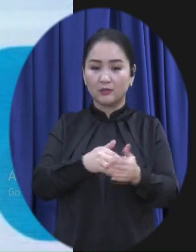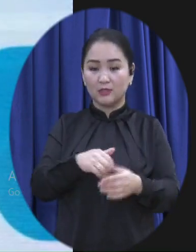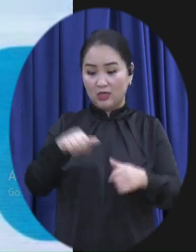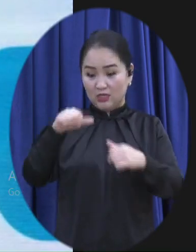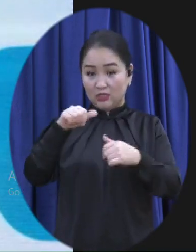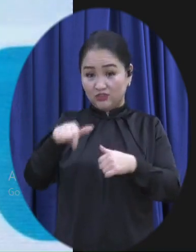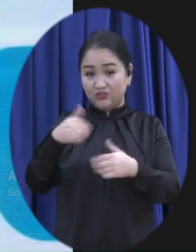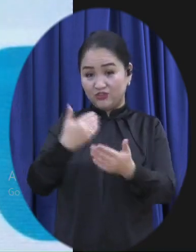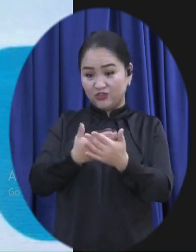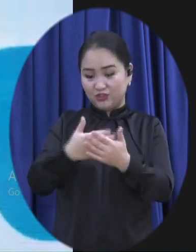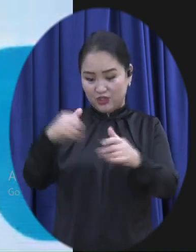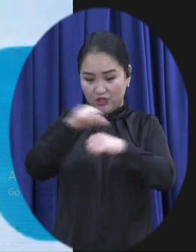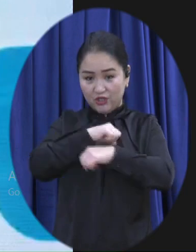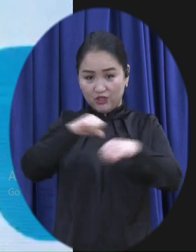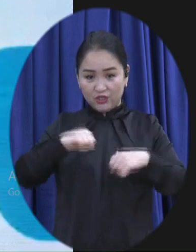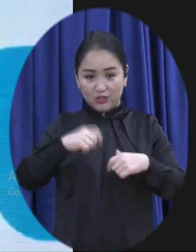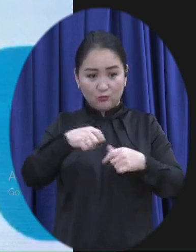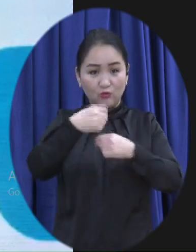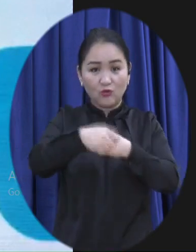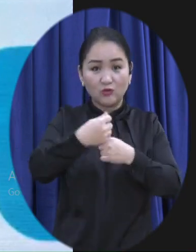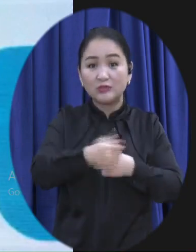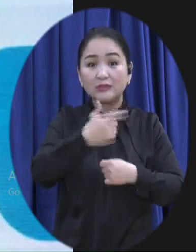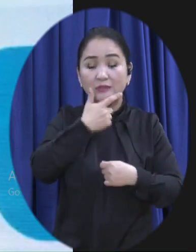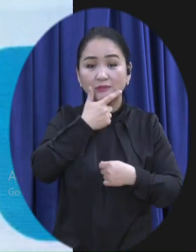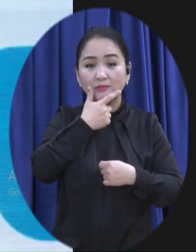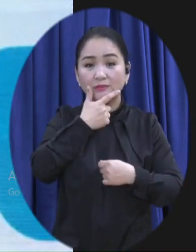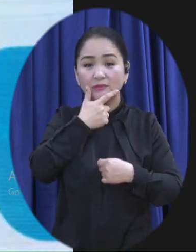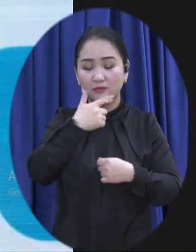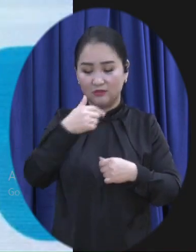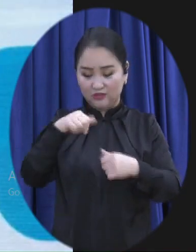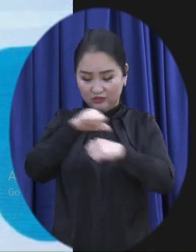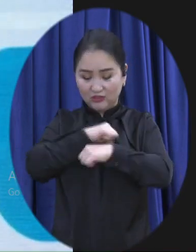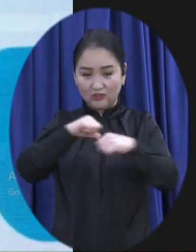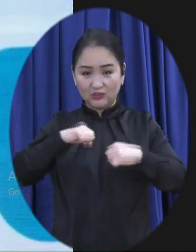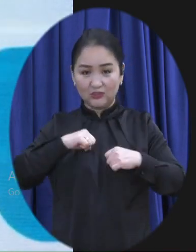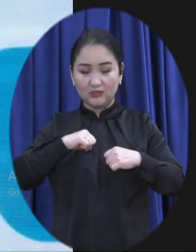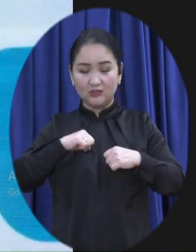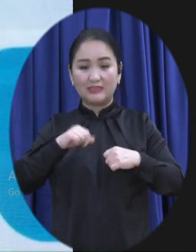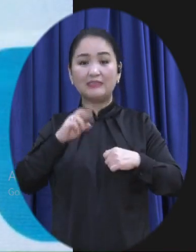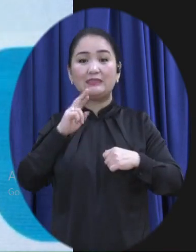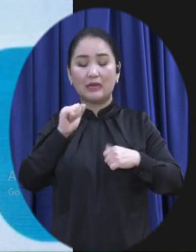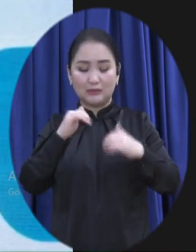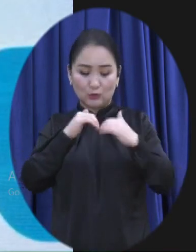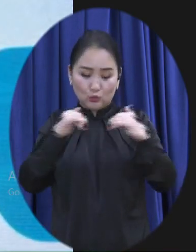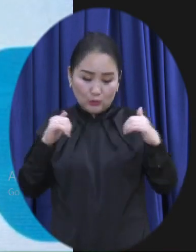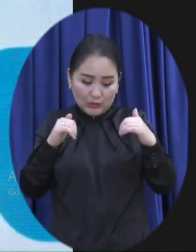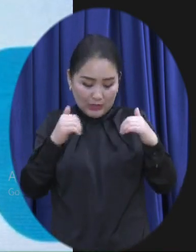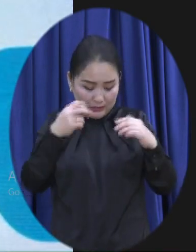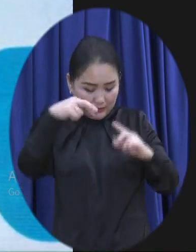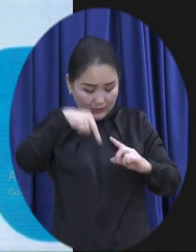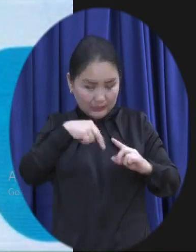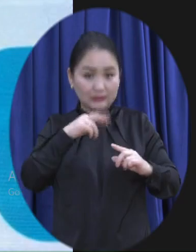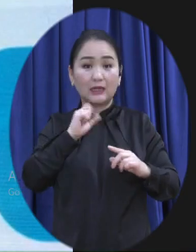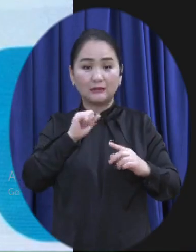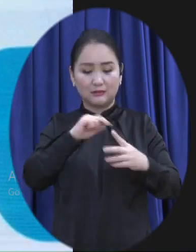бас байгаа, олон байгаа. Тэдгээр иргэд бас өөрсдөө хэрхэн тусгаарлах вэ? Энэ тал дээр бас тайлбар өгөөч гэж хүсэж байна. За